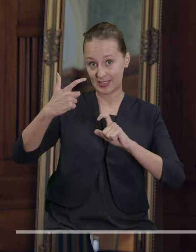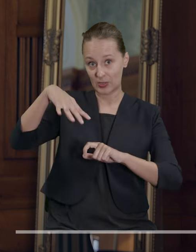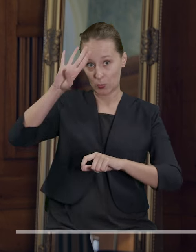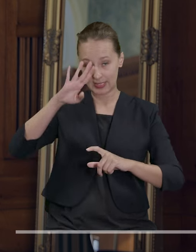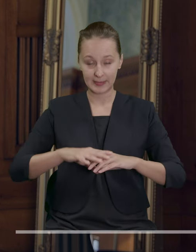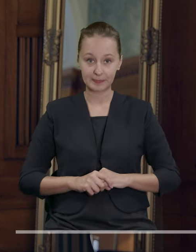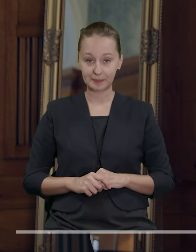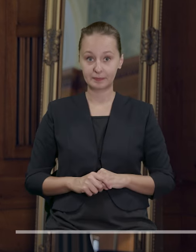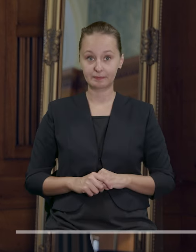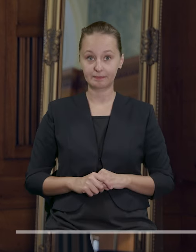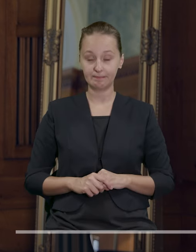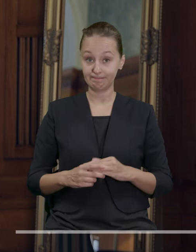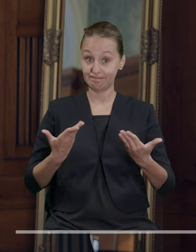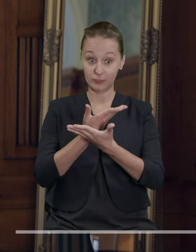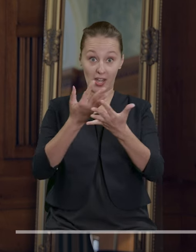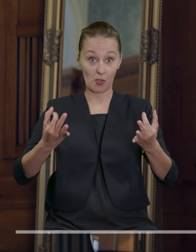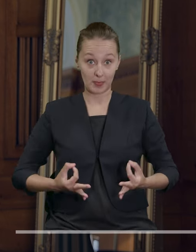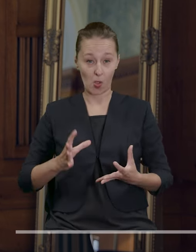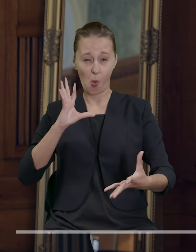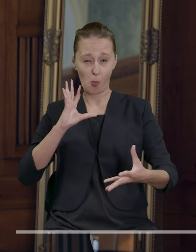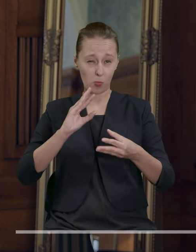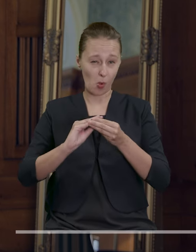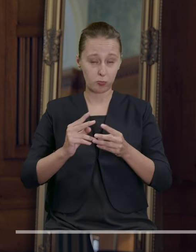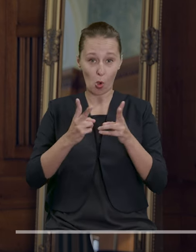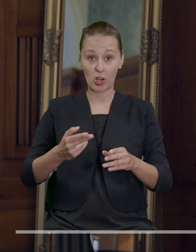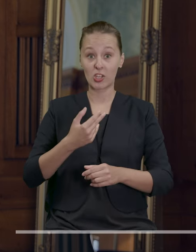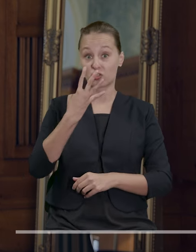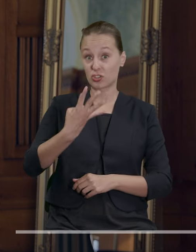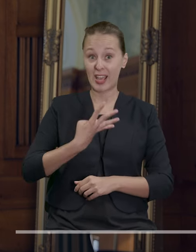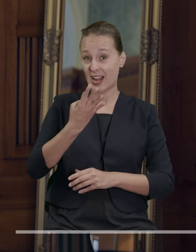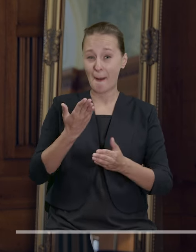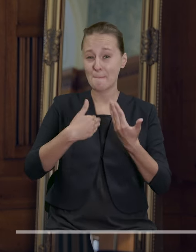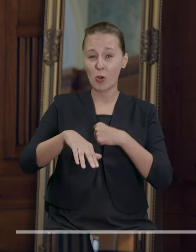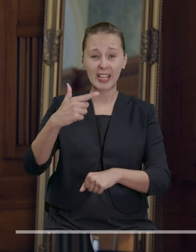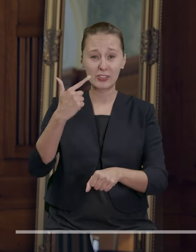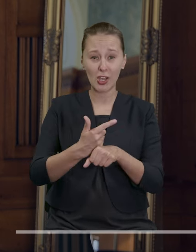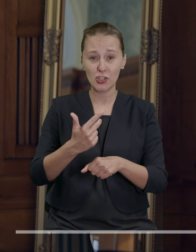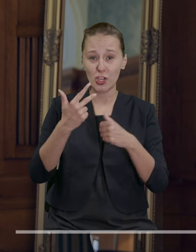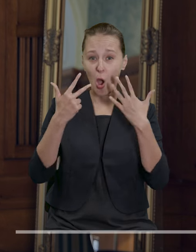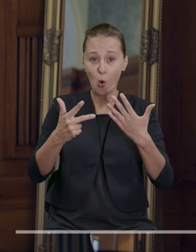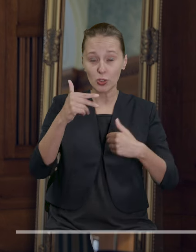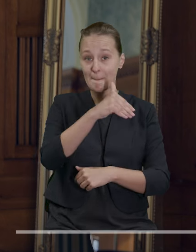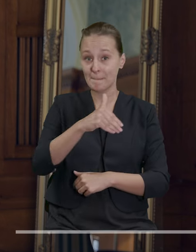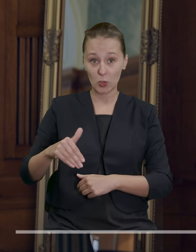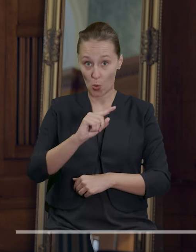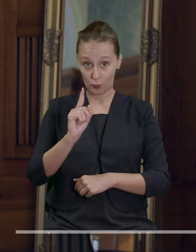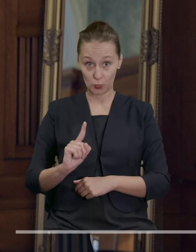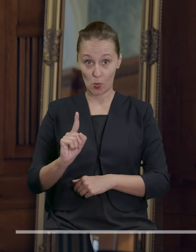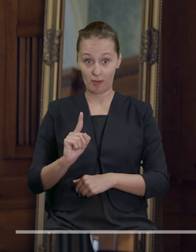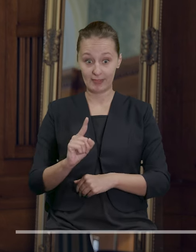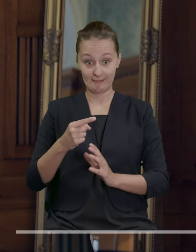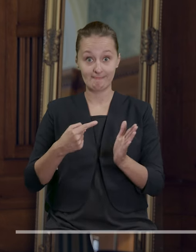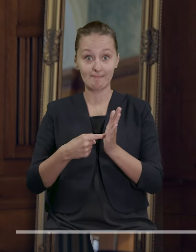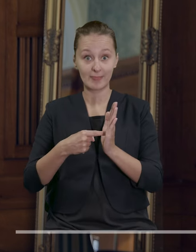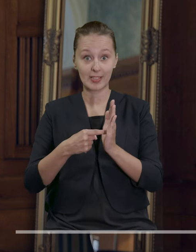Łódzkim zajmowała. To proszę Państwa, łącznie przez 4 lata ponad 28 milionów złotych, które na